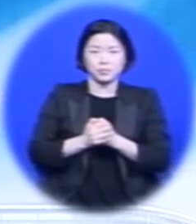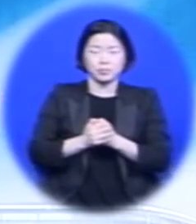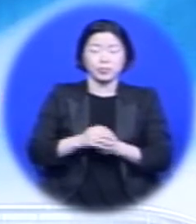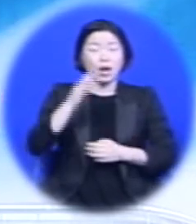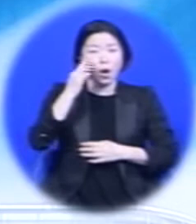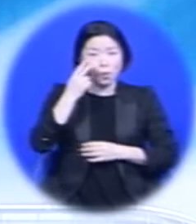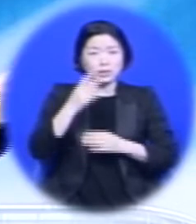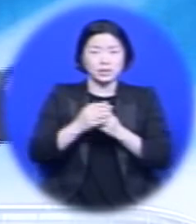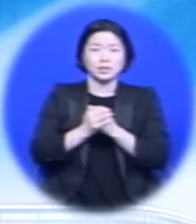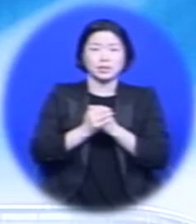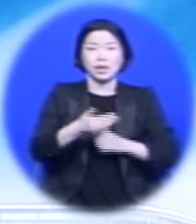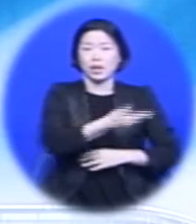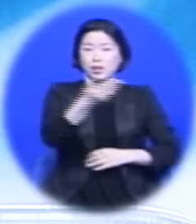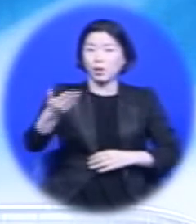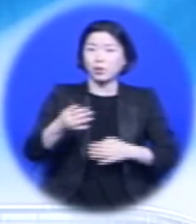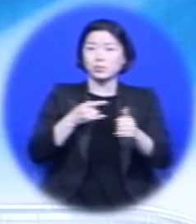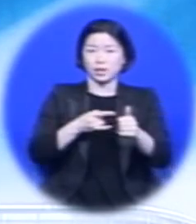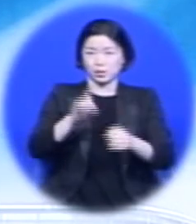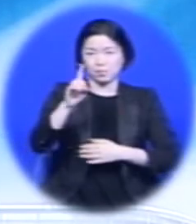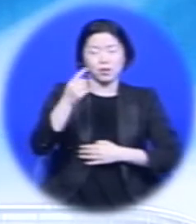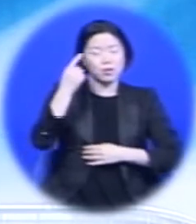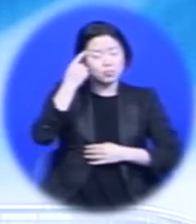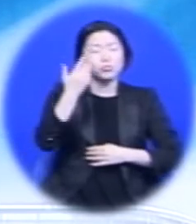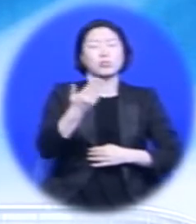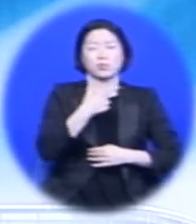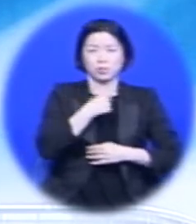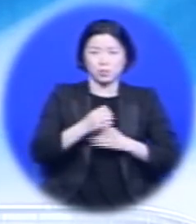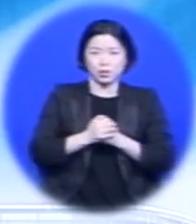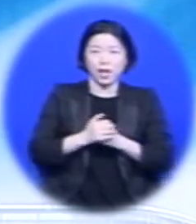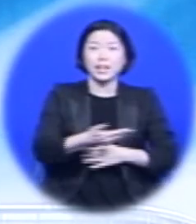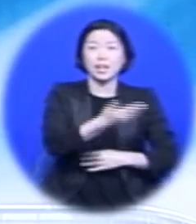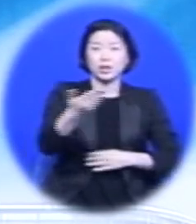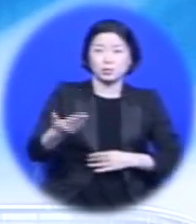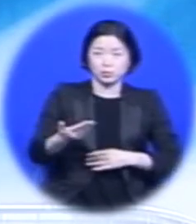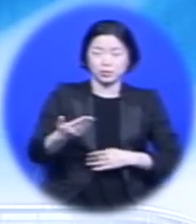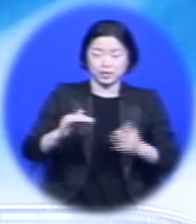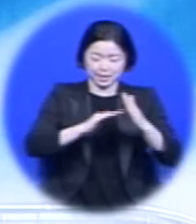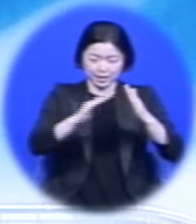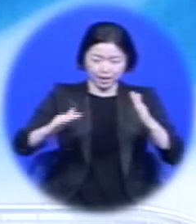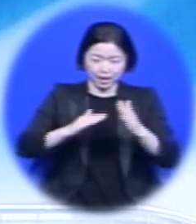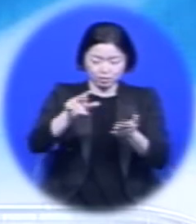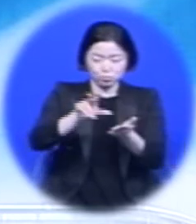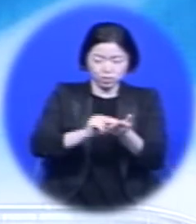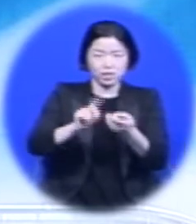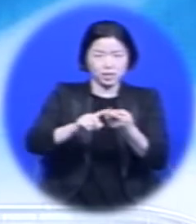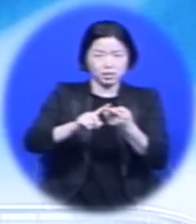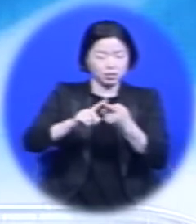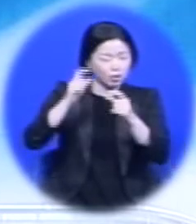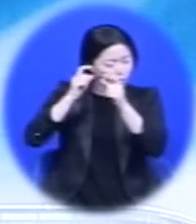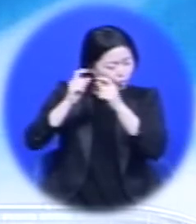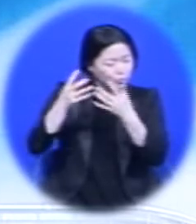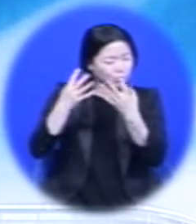혹시 여러분들에게도 제가 한번 물어보고 싶은데 여러분은 가정 문제에 대한 고민도 많고